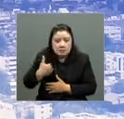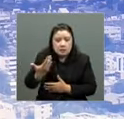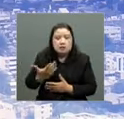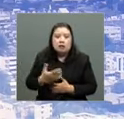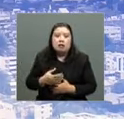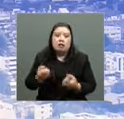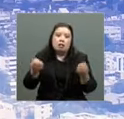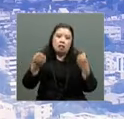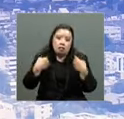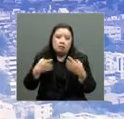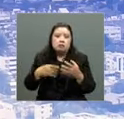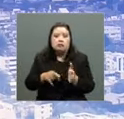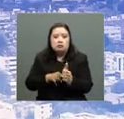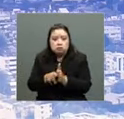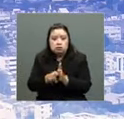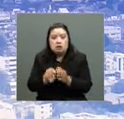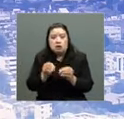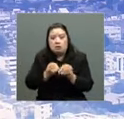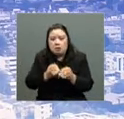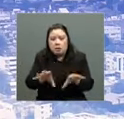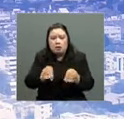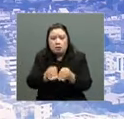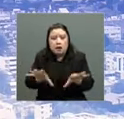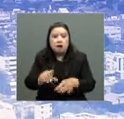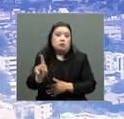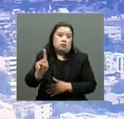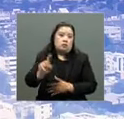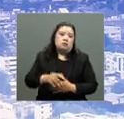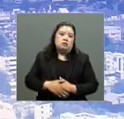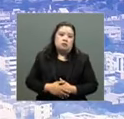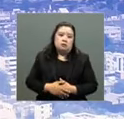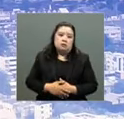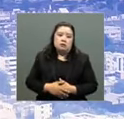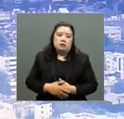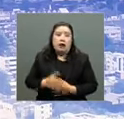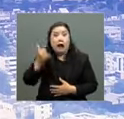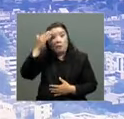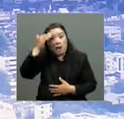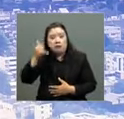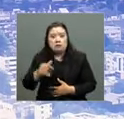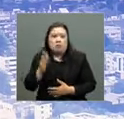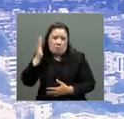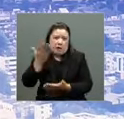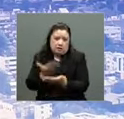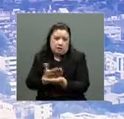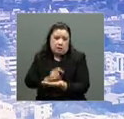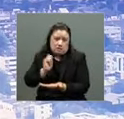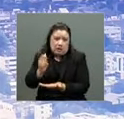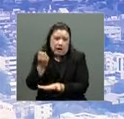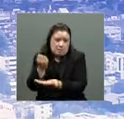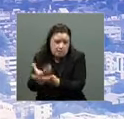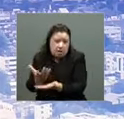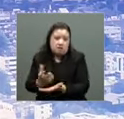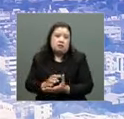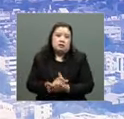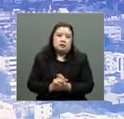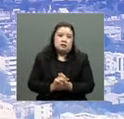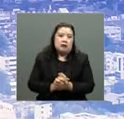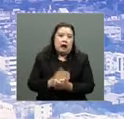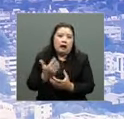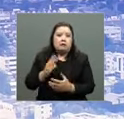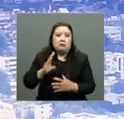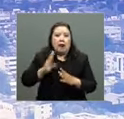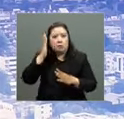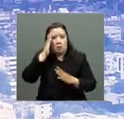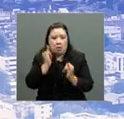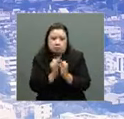วยทำให้เกิดการติดเชื้อเราจะสูญเสียมากกว่าข้าว3มื้ออีกนะครับเราต้องเสียเตียง